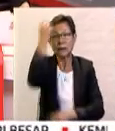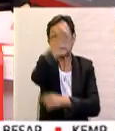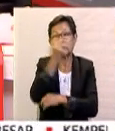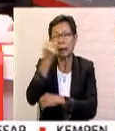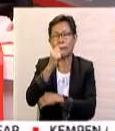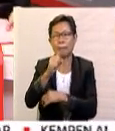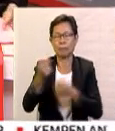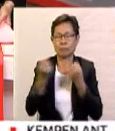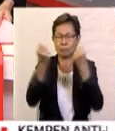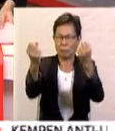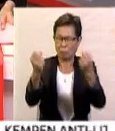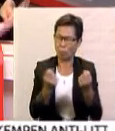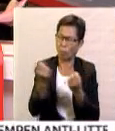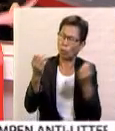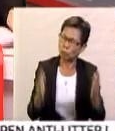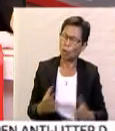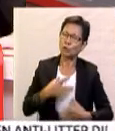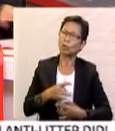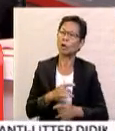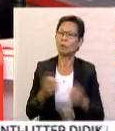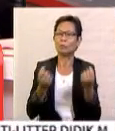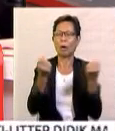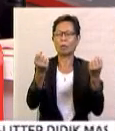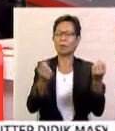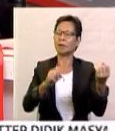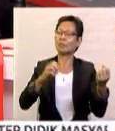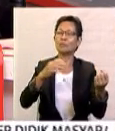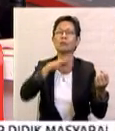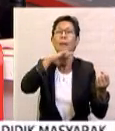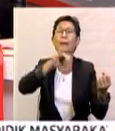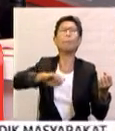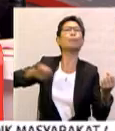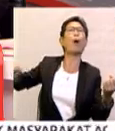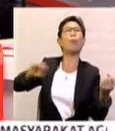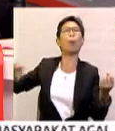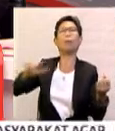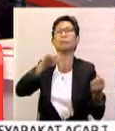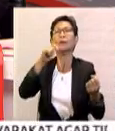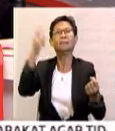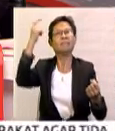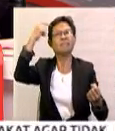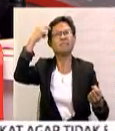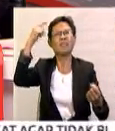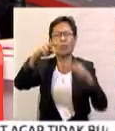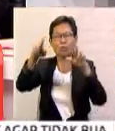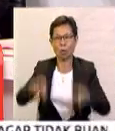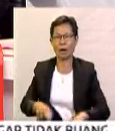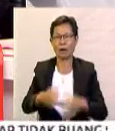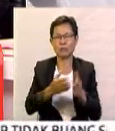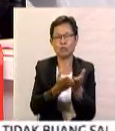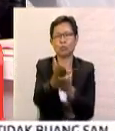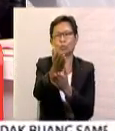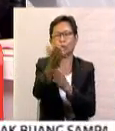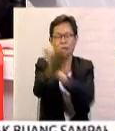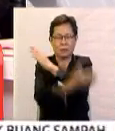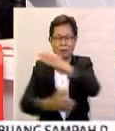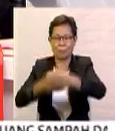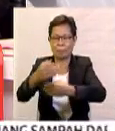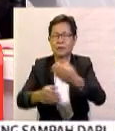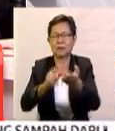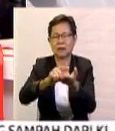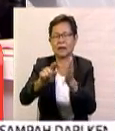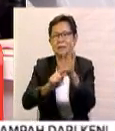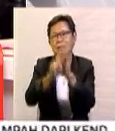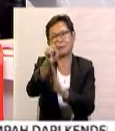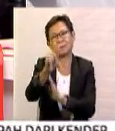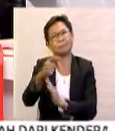Sikap pengguna jalan raya yang gemar membuang sampah dari kenderaan langsung tidak melambangkan mentaliti rakyat yang menuju ke arah negara maju